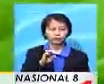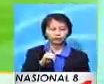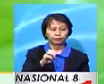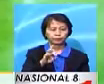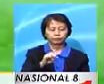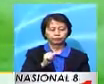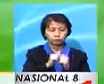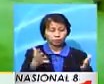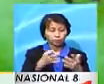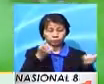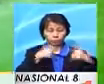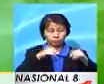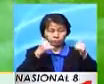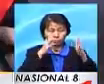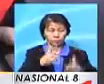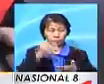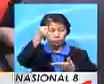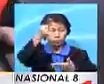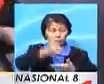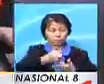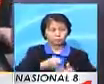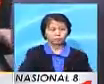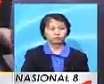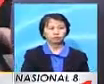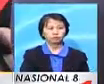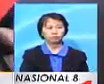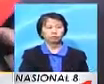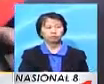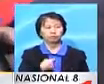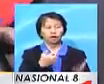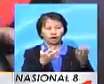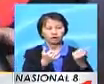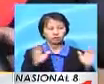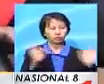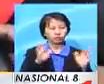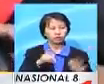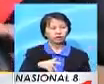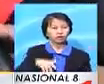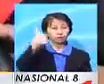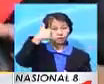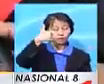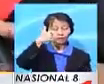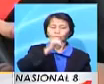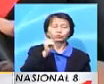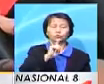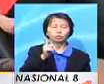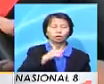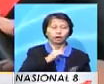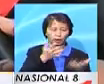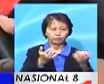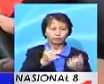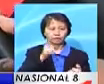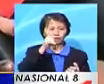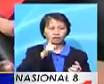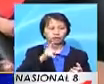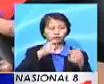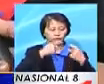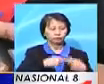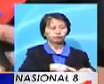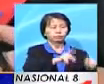meskipun tanpa kehadiran pemain import. Asyik saya bukan nak menang jadi champion. Bagi saya, saya nak ada satu